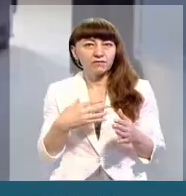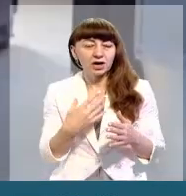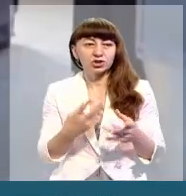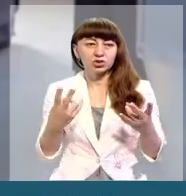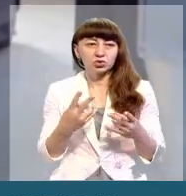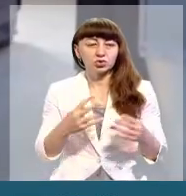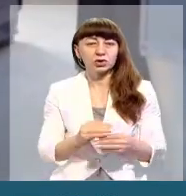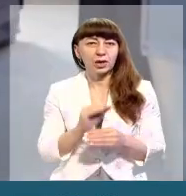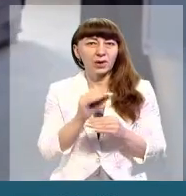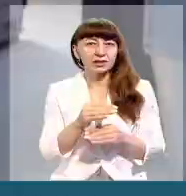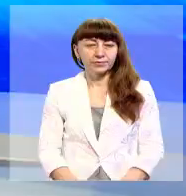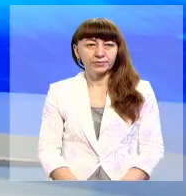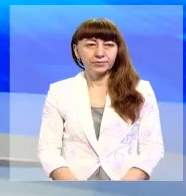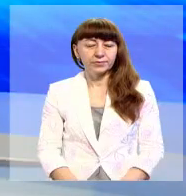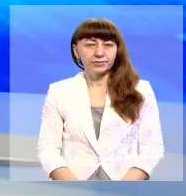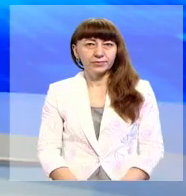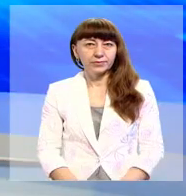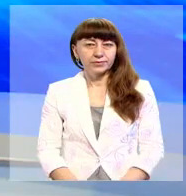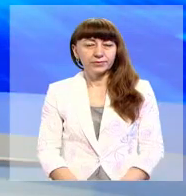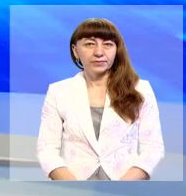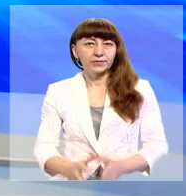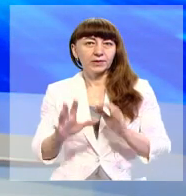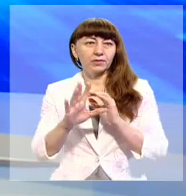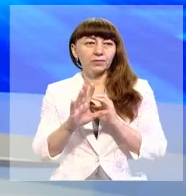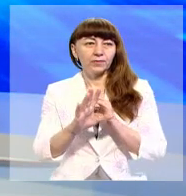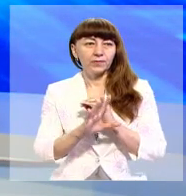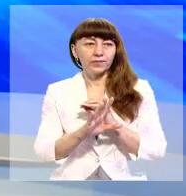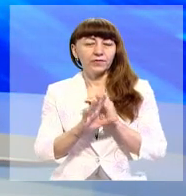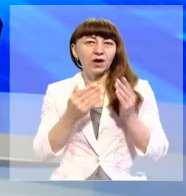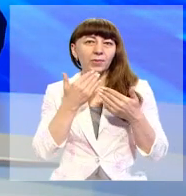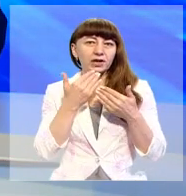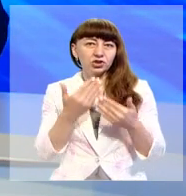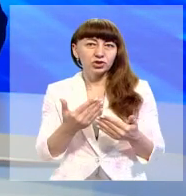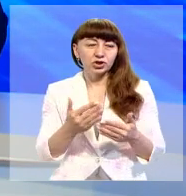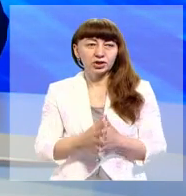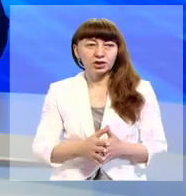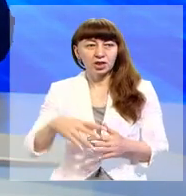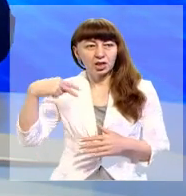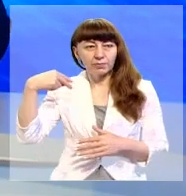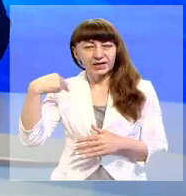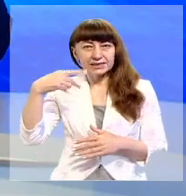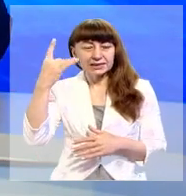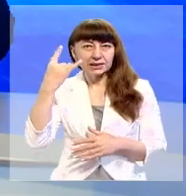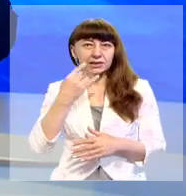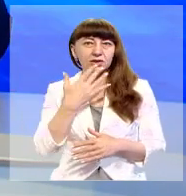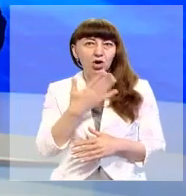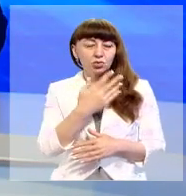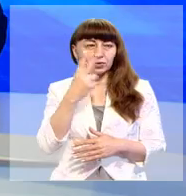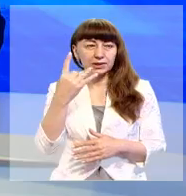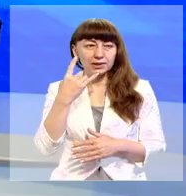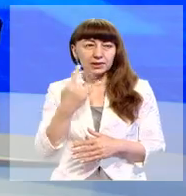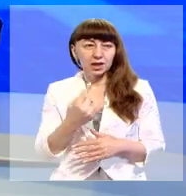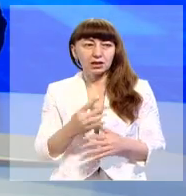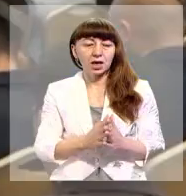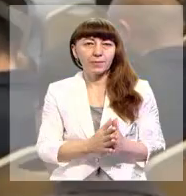энергия тапшылығы да арта түспек. Жолдау мемлекет басшысы жүргізіп отырған реформалардың қисынды және дәйекті жалғасы. Бүгін парламент